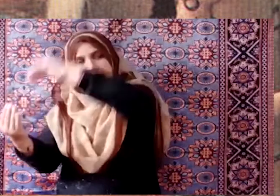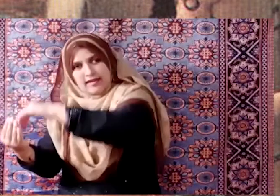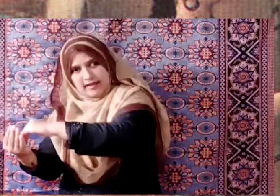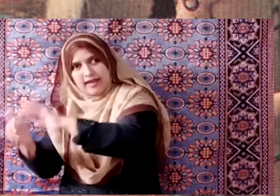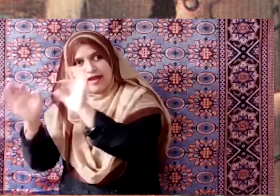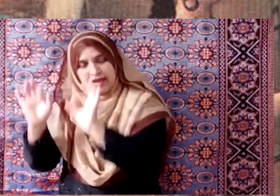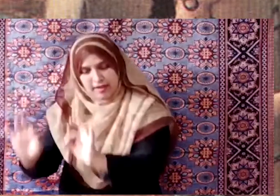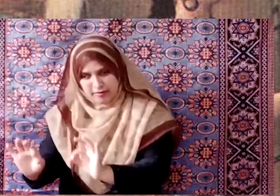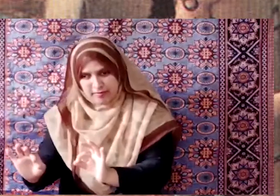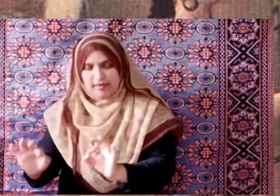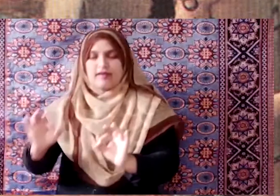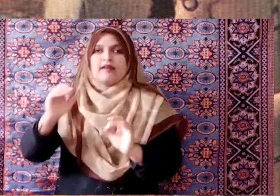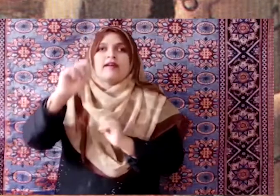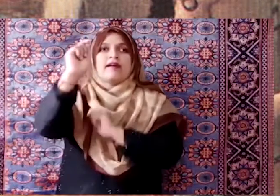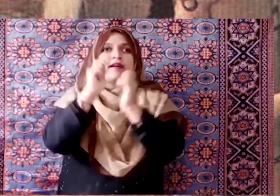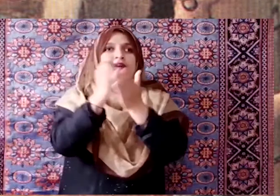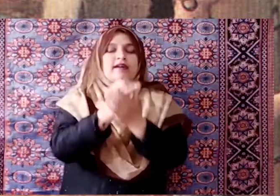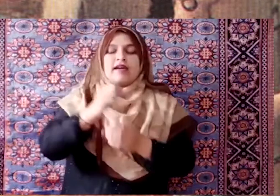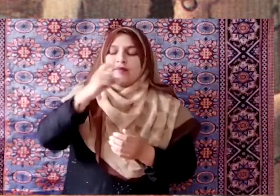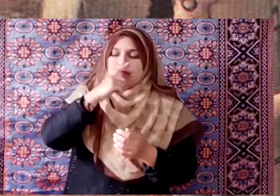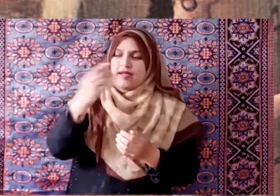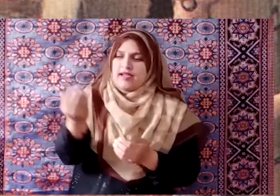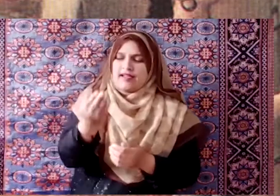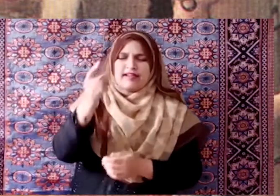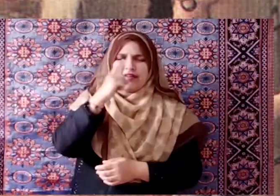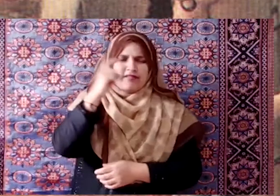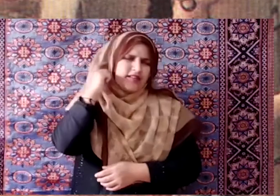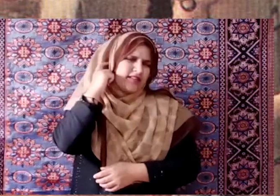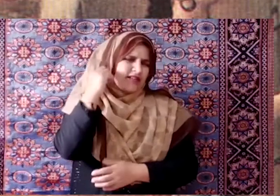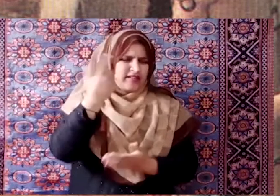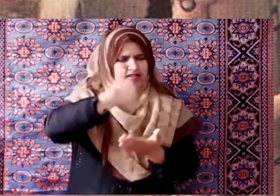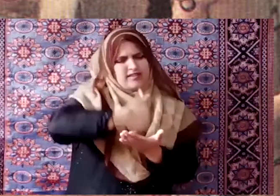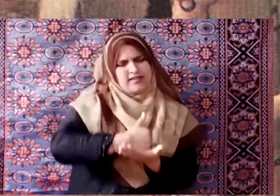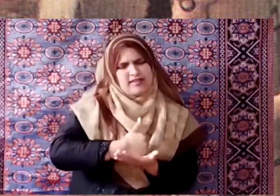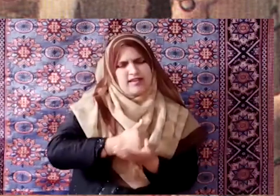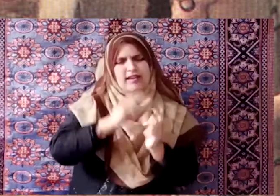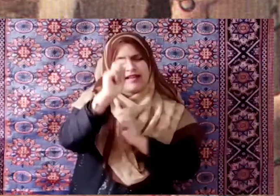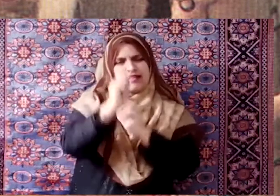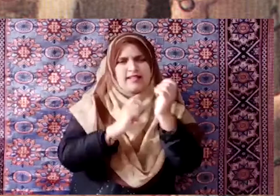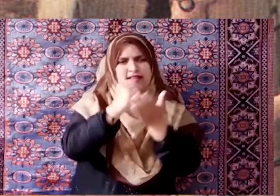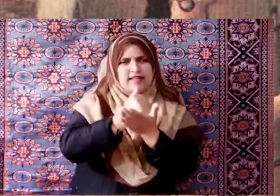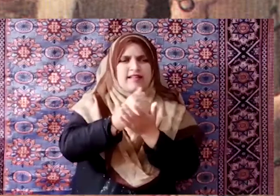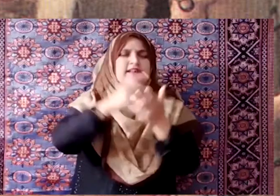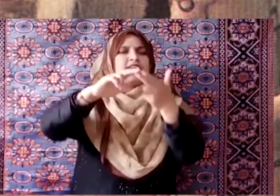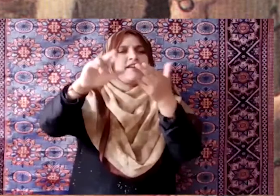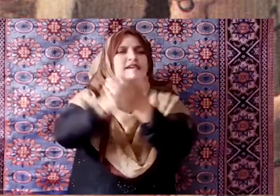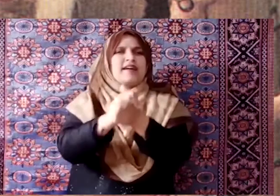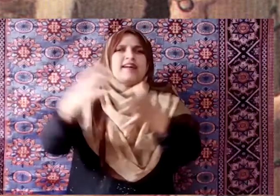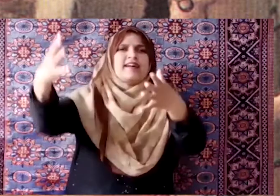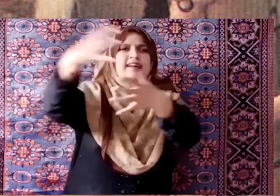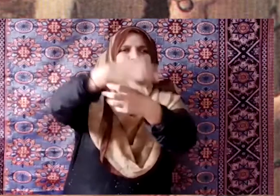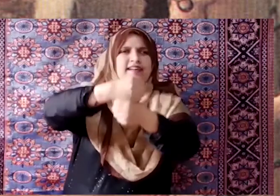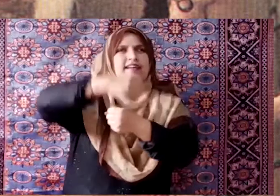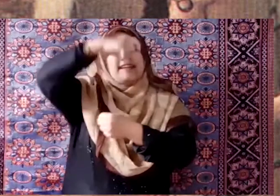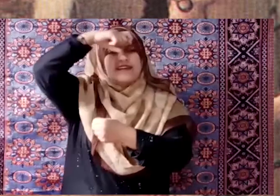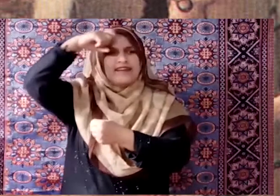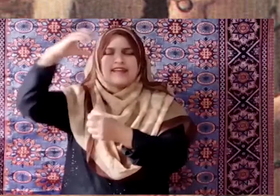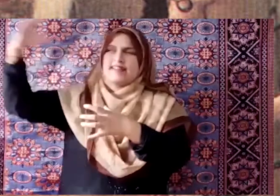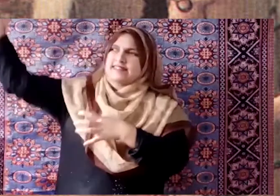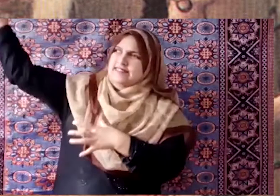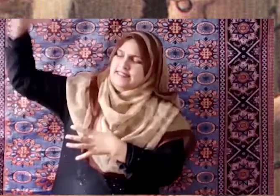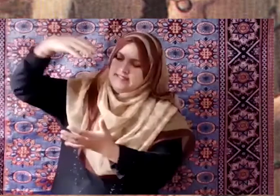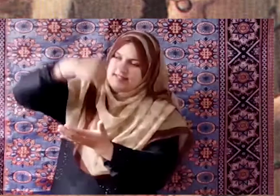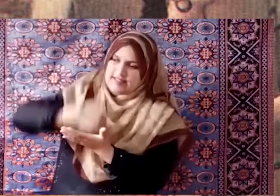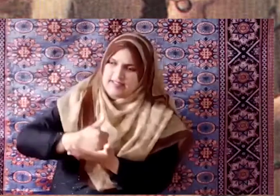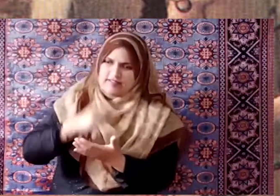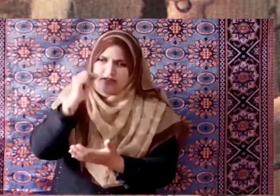پہنچا اور سیدو کھیڑے کے مکان پر صدا لگائی۔ کھیڑو کی عورتیں، جن میں ہیر اور سہتی بھی شامل تھیں،